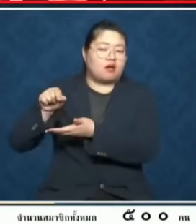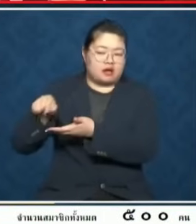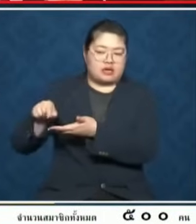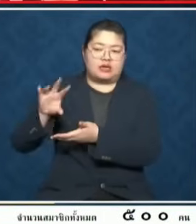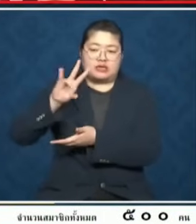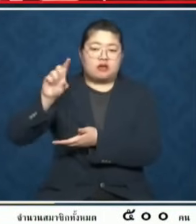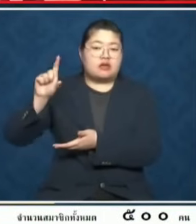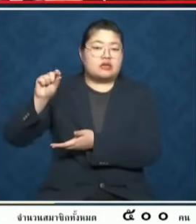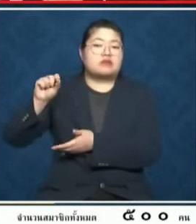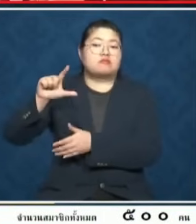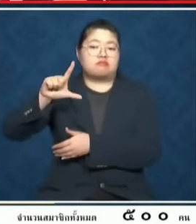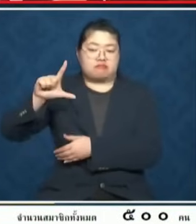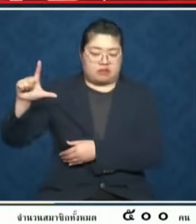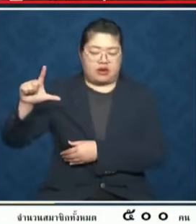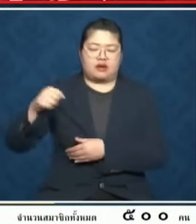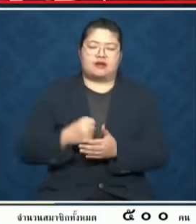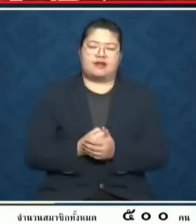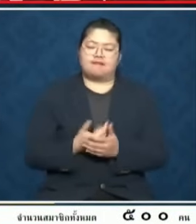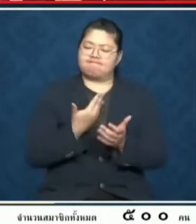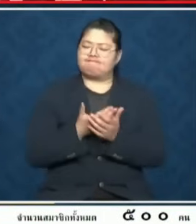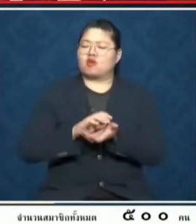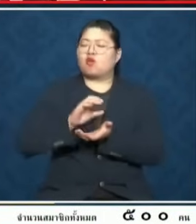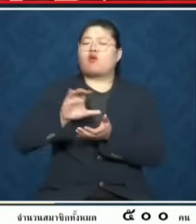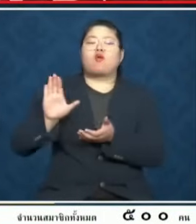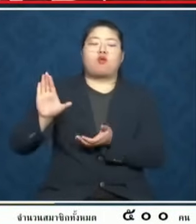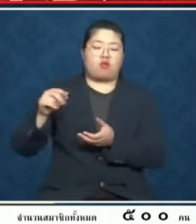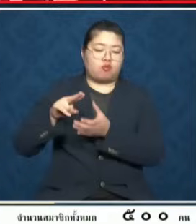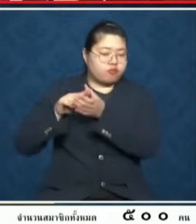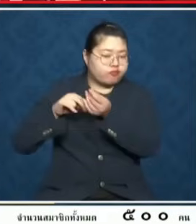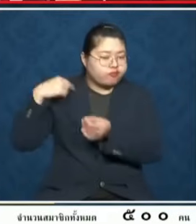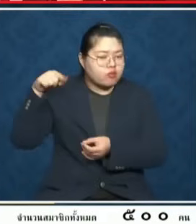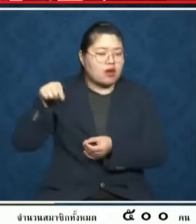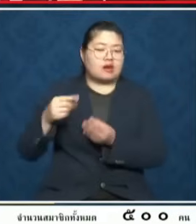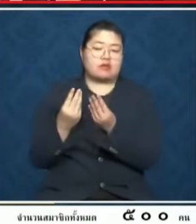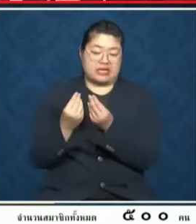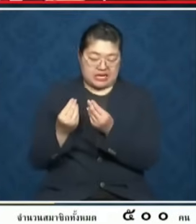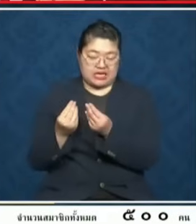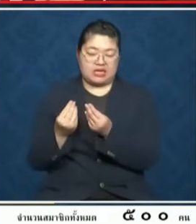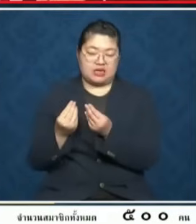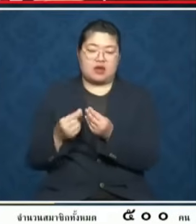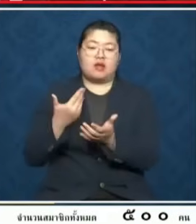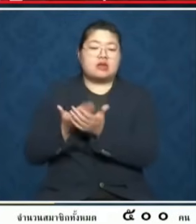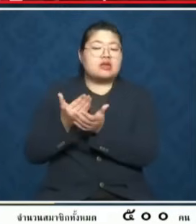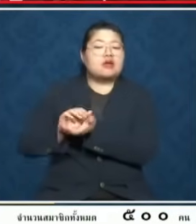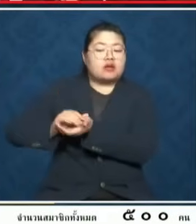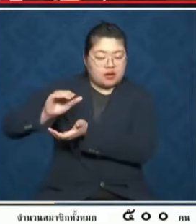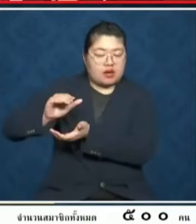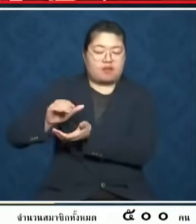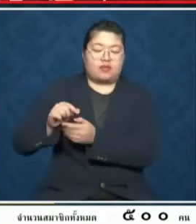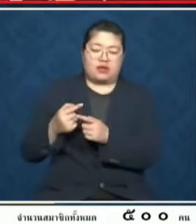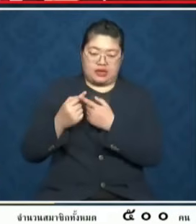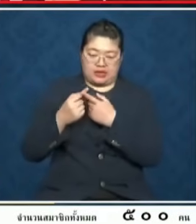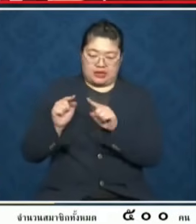720ล้านบาทค่ะซึ่งทรัพย์สินส่วนใหญ่ของคู่สมรสเป็นที่ดินและเงินฝากแต่แจ้งคู่